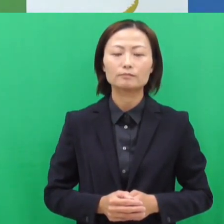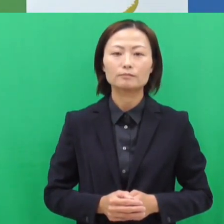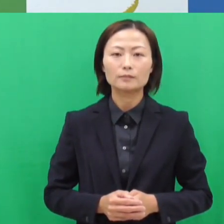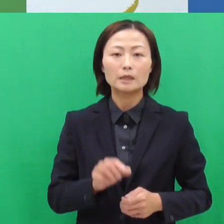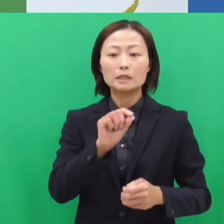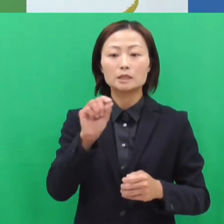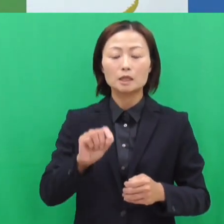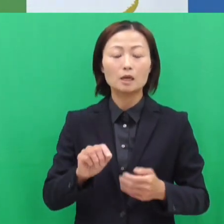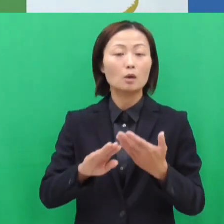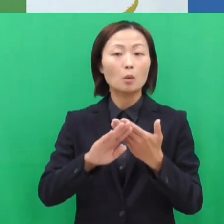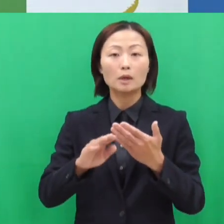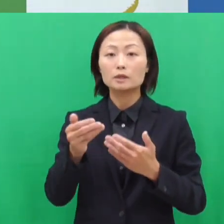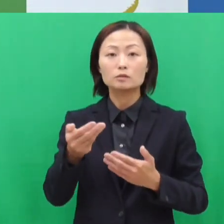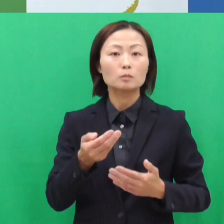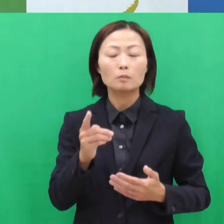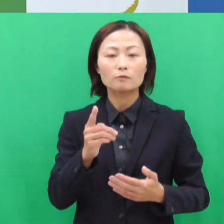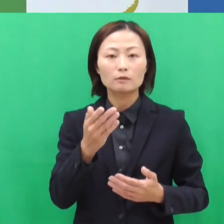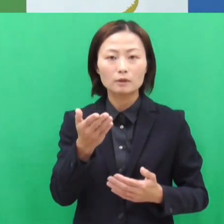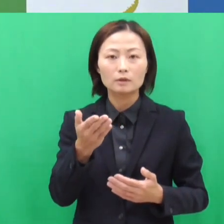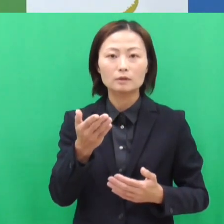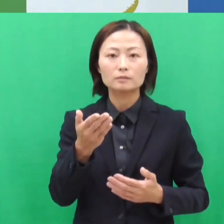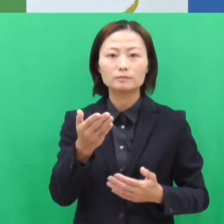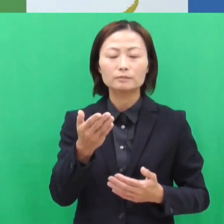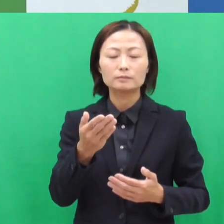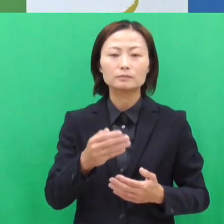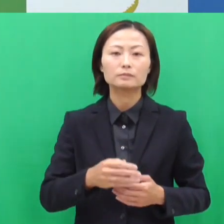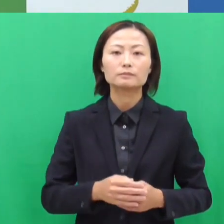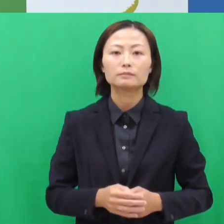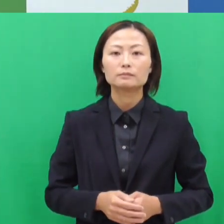この件に関しまして他にございますでしょうか